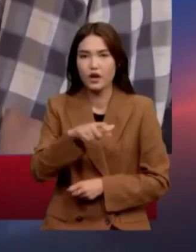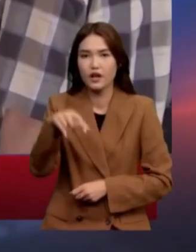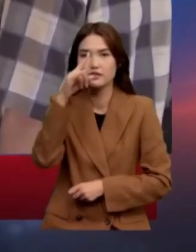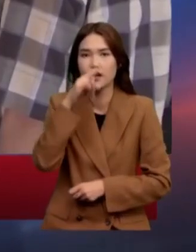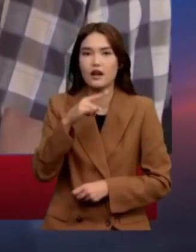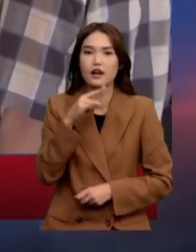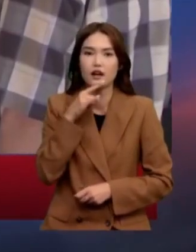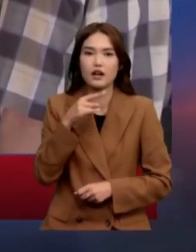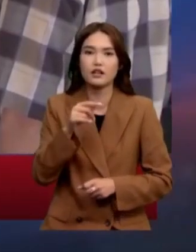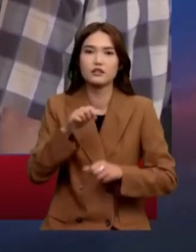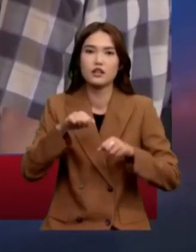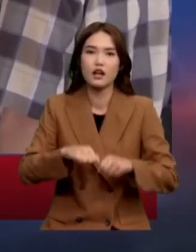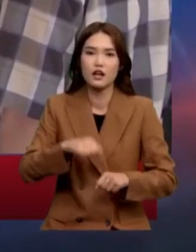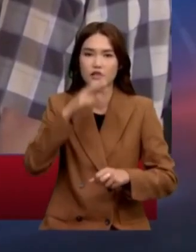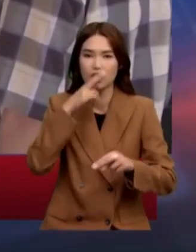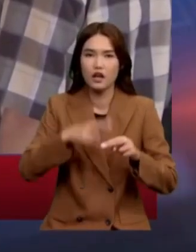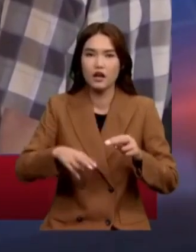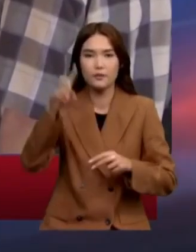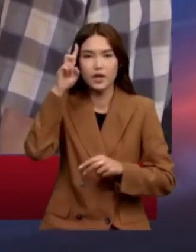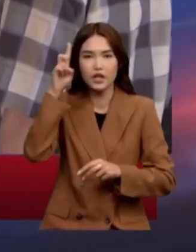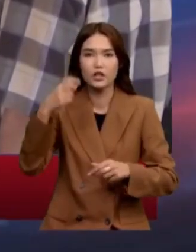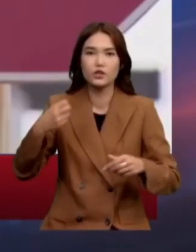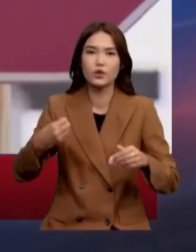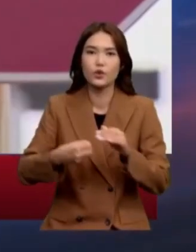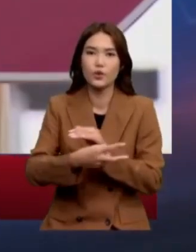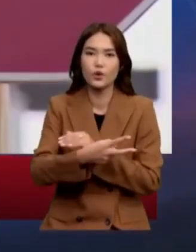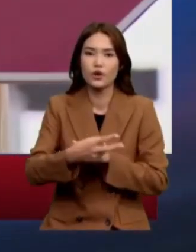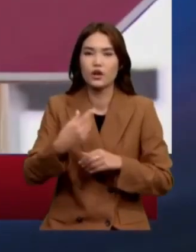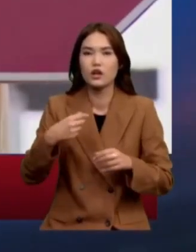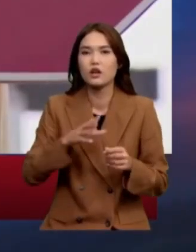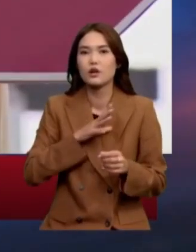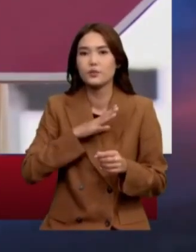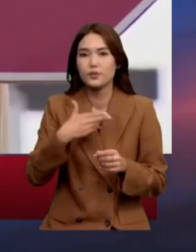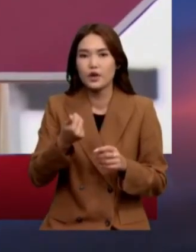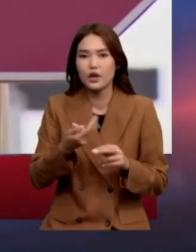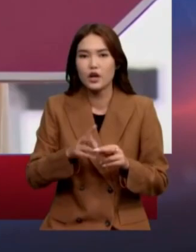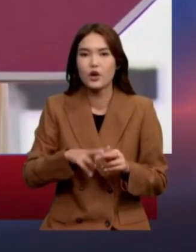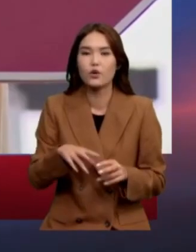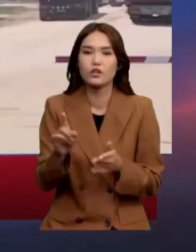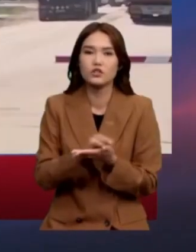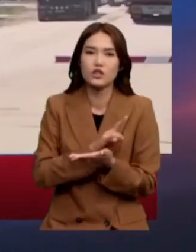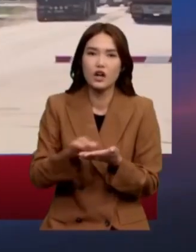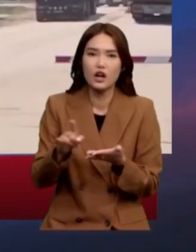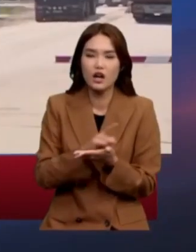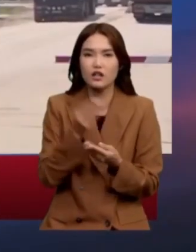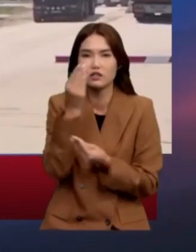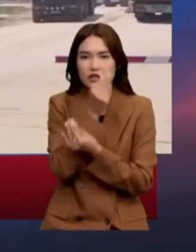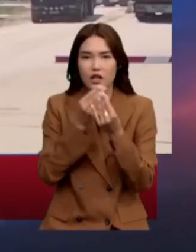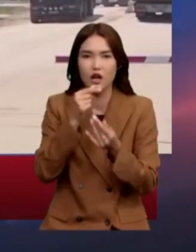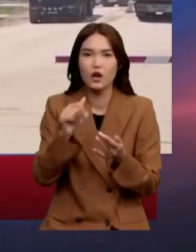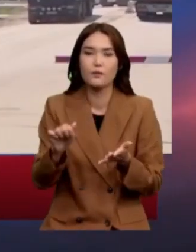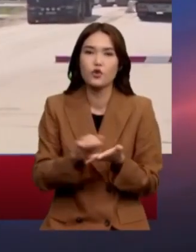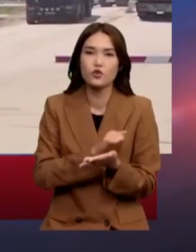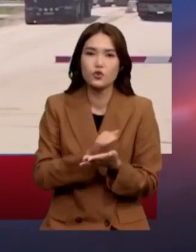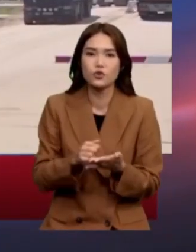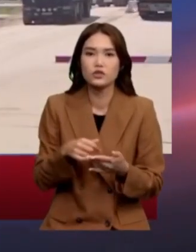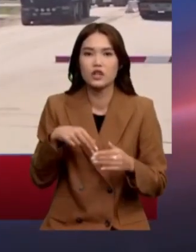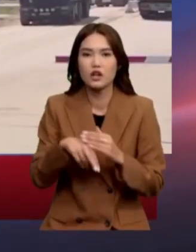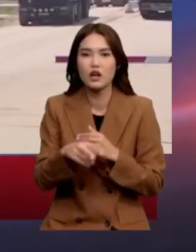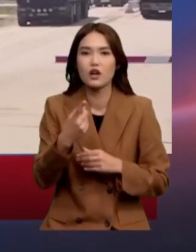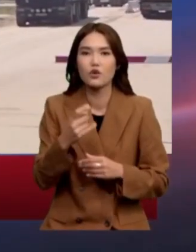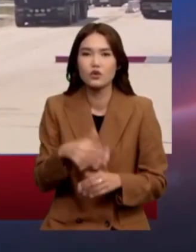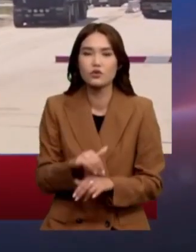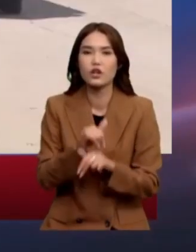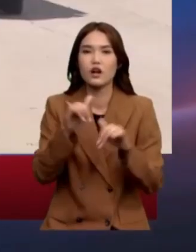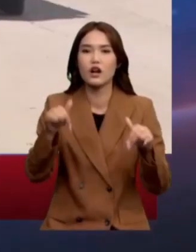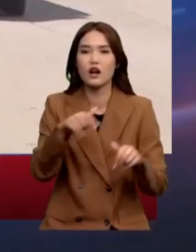азаматтығынан айырылып елден қуылған. Сондай-ақ шекарашылар ұлттық шекарамызды жалған құжатпен кесіп өтпек болған 150-ге жуық адамды